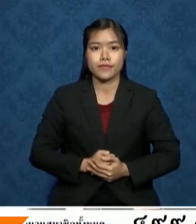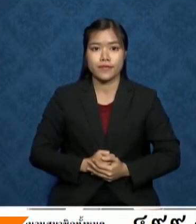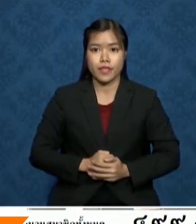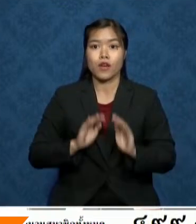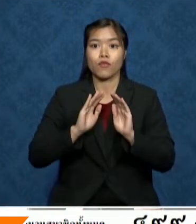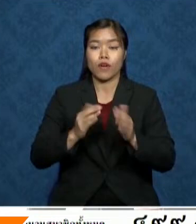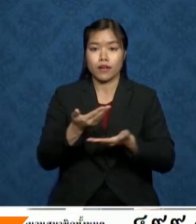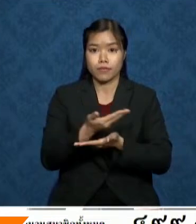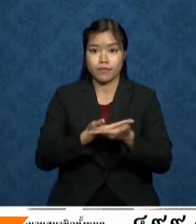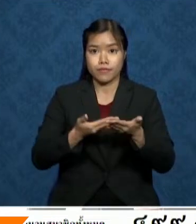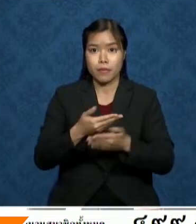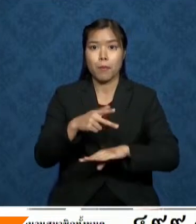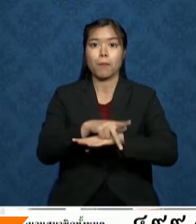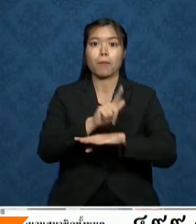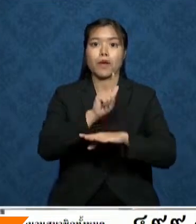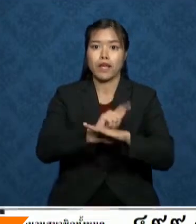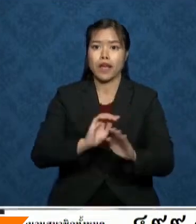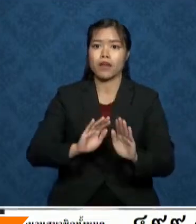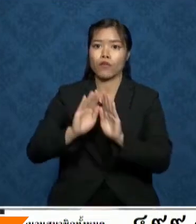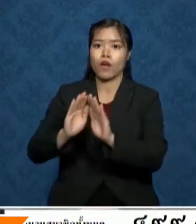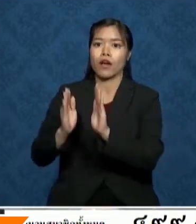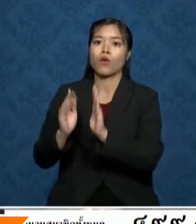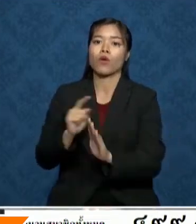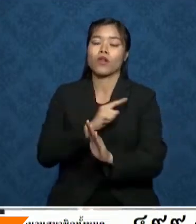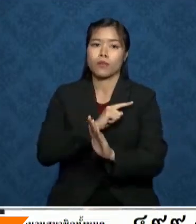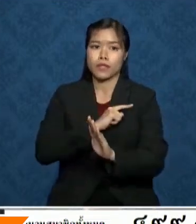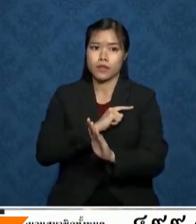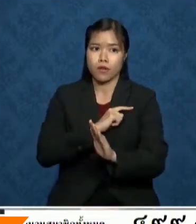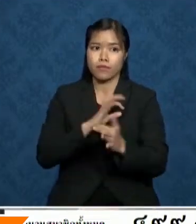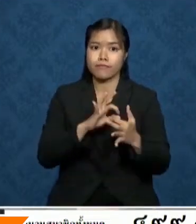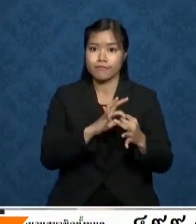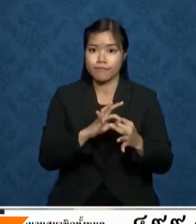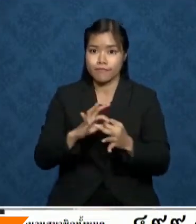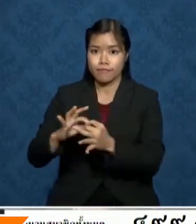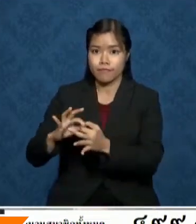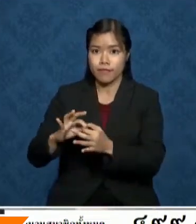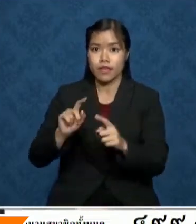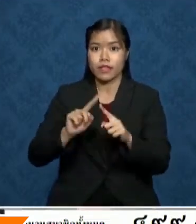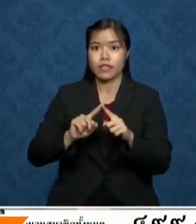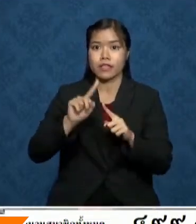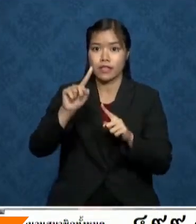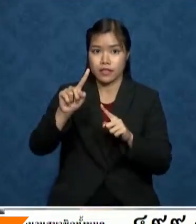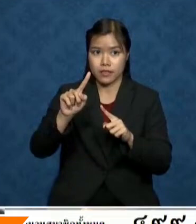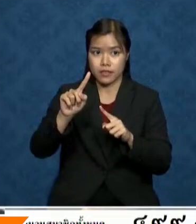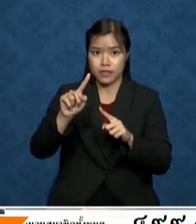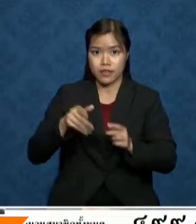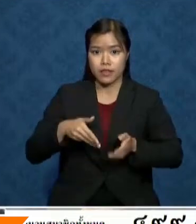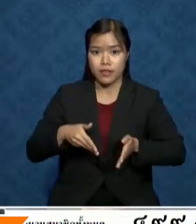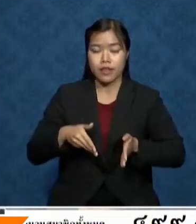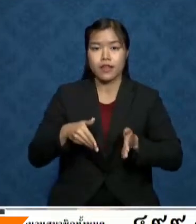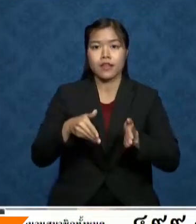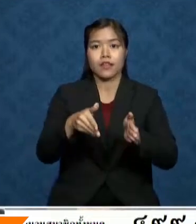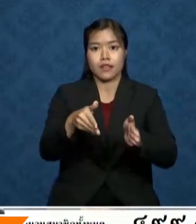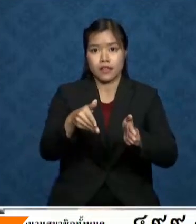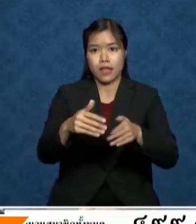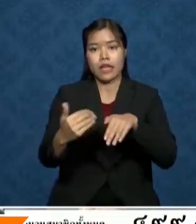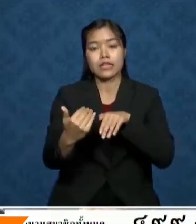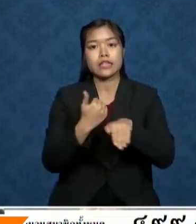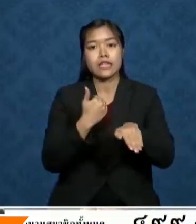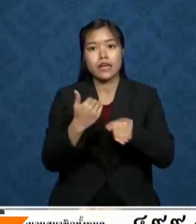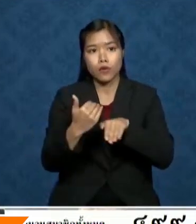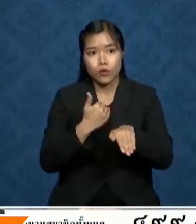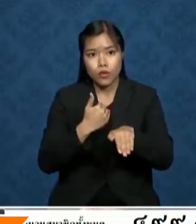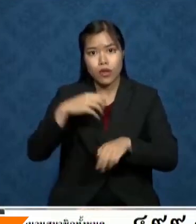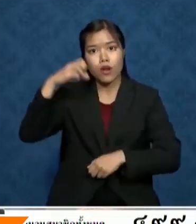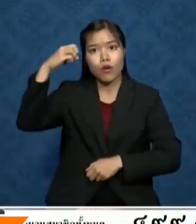ลบัฐธ